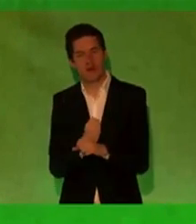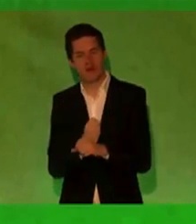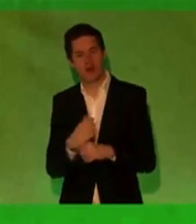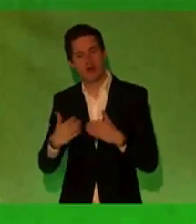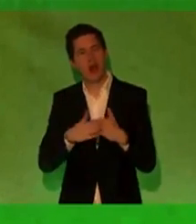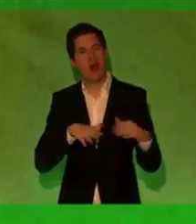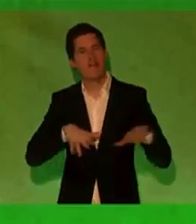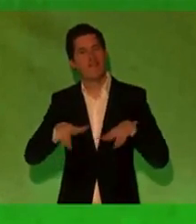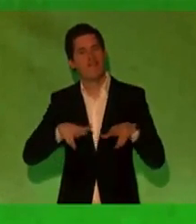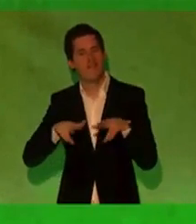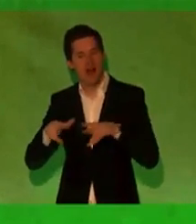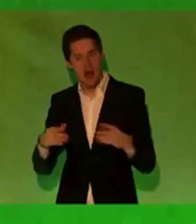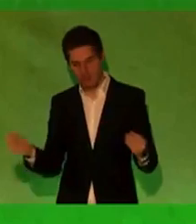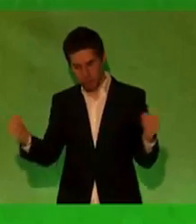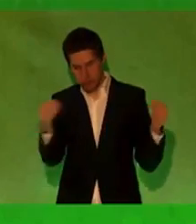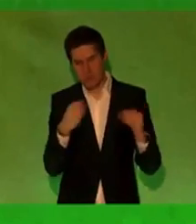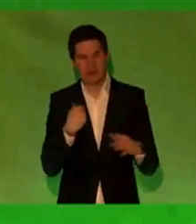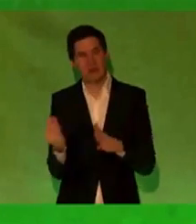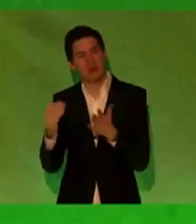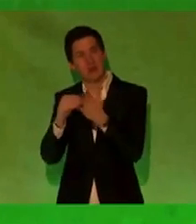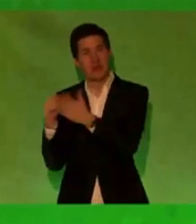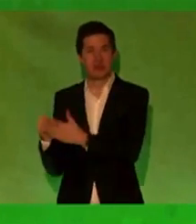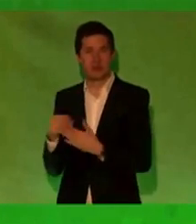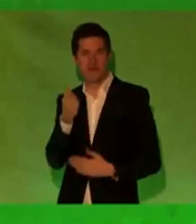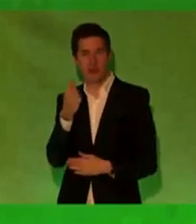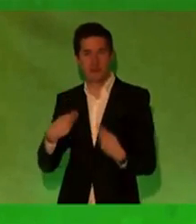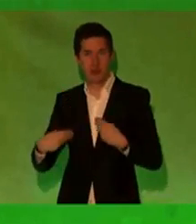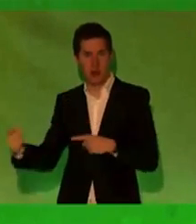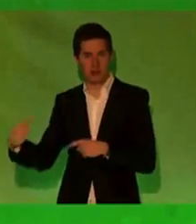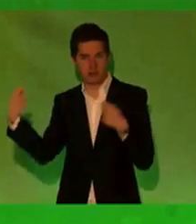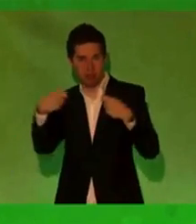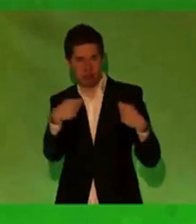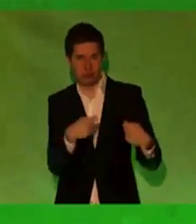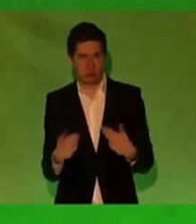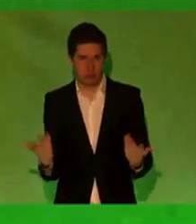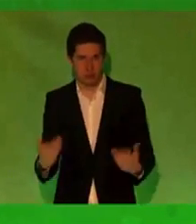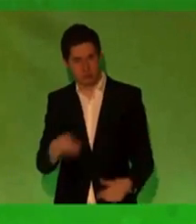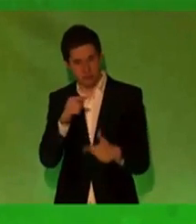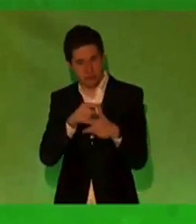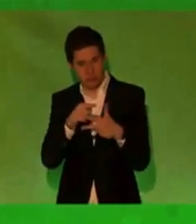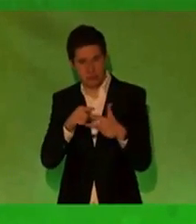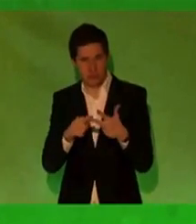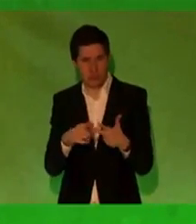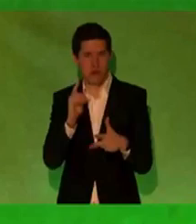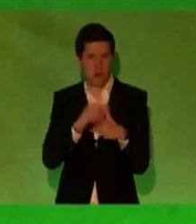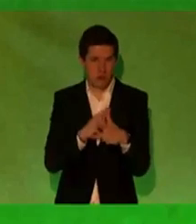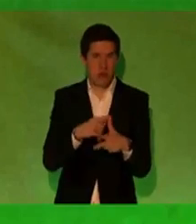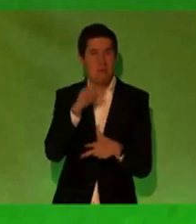Nahverkehrs mit zusätzlichen Finanzmitteln sicher. Diese 3 konkreten Maßnahmen, nämlich